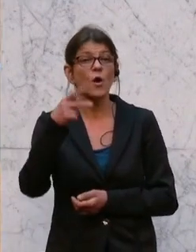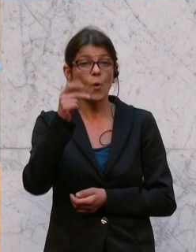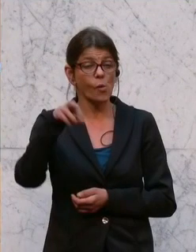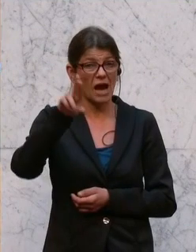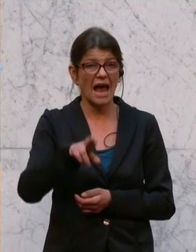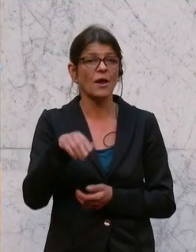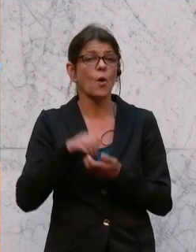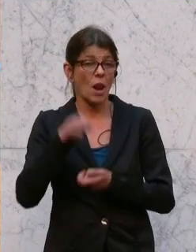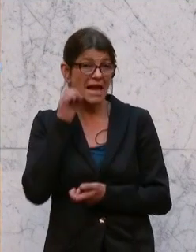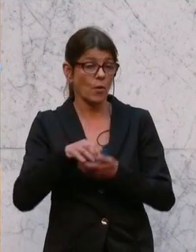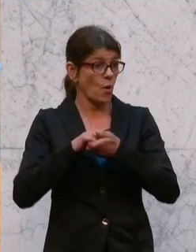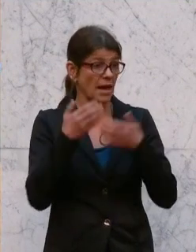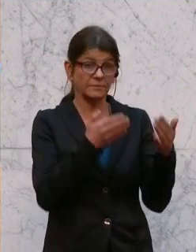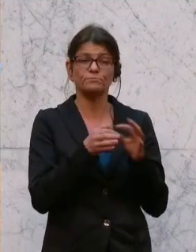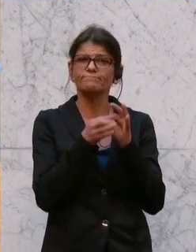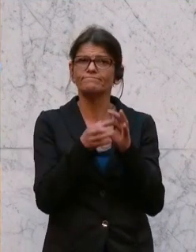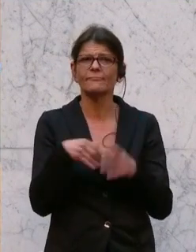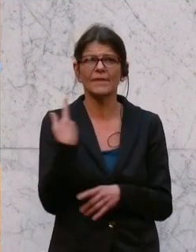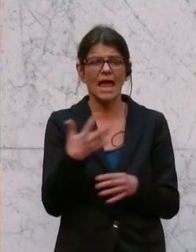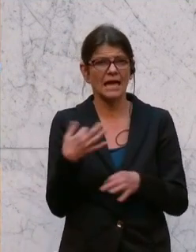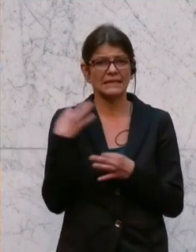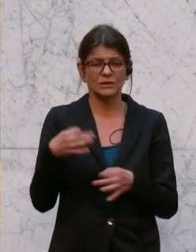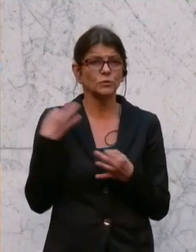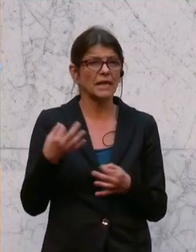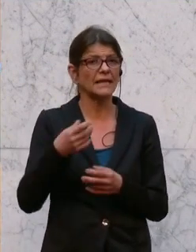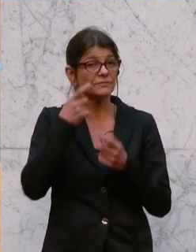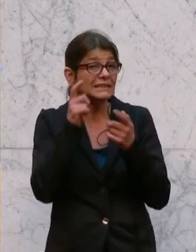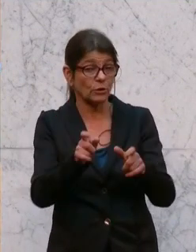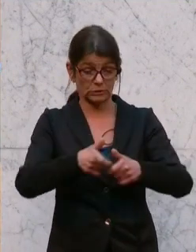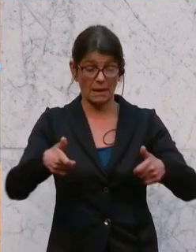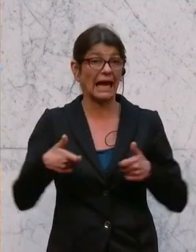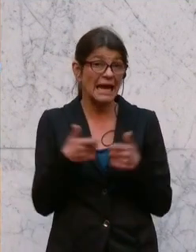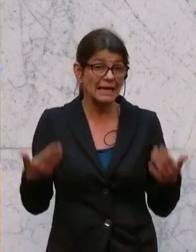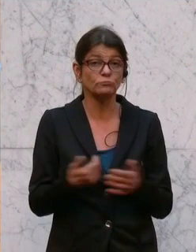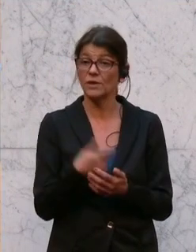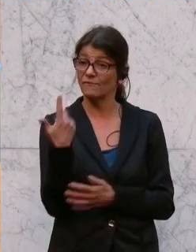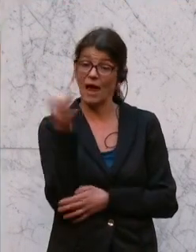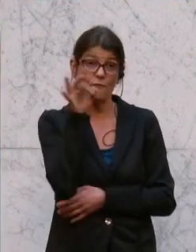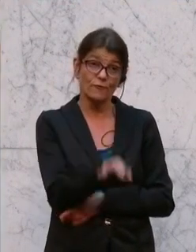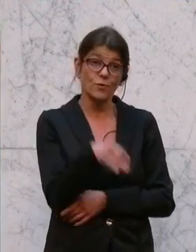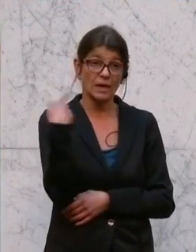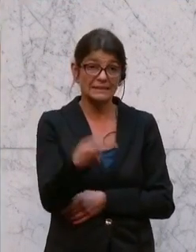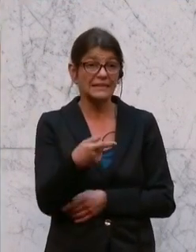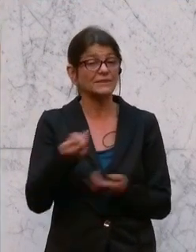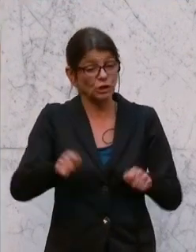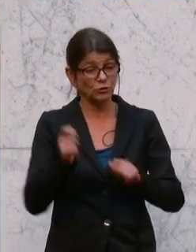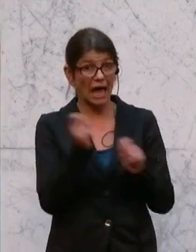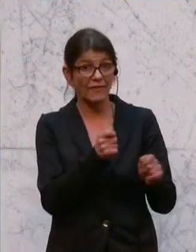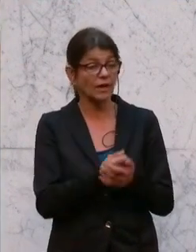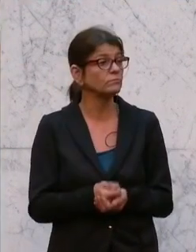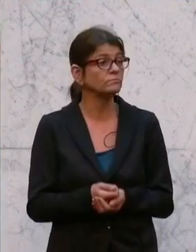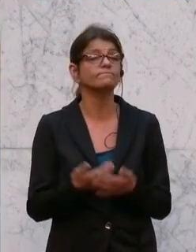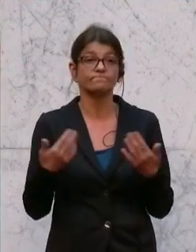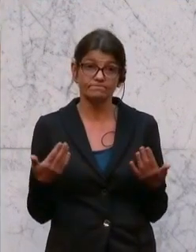Kucher, Kolleginnen und Kollegen betreffend Gesundheitsversorgungspaket. Wer spricht sich für diesen Entschließungsantrag